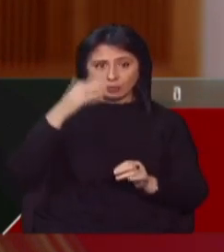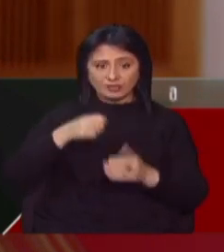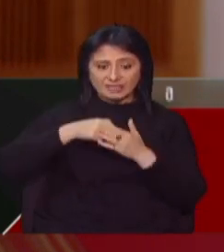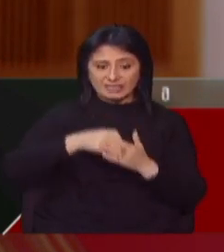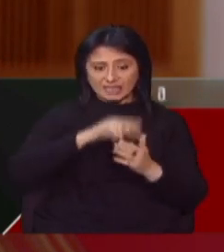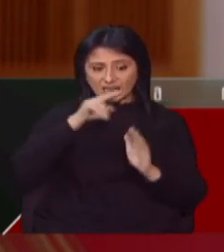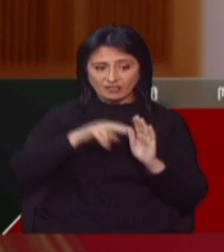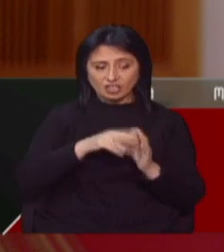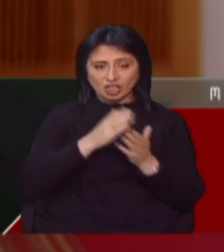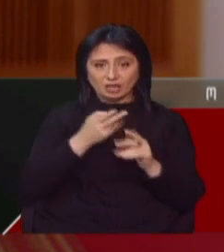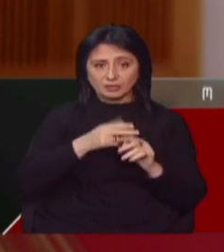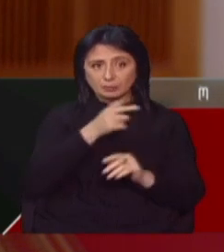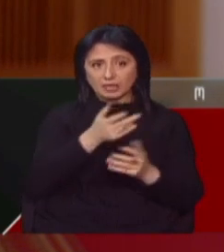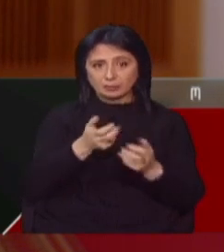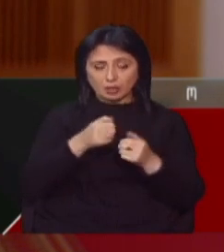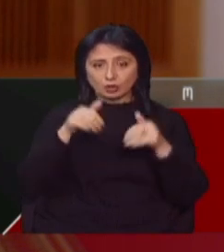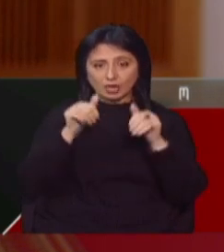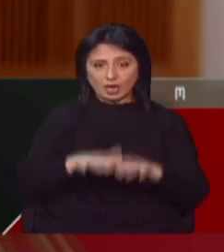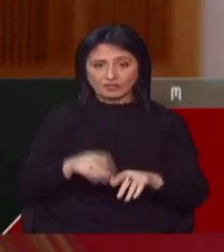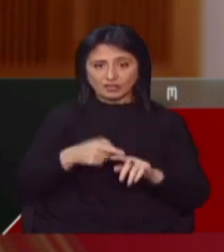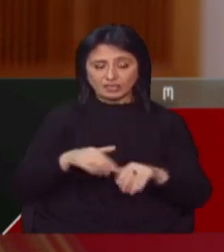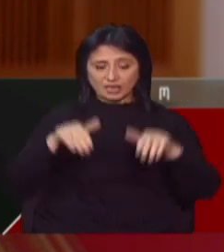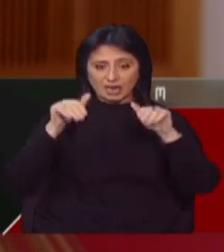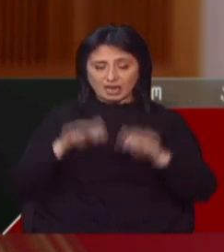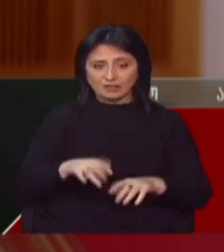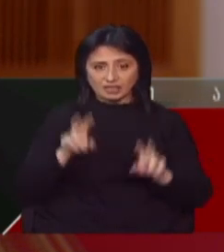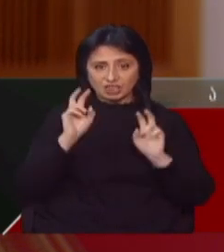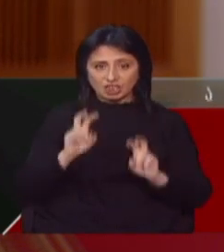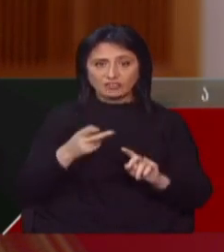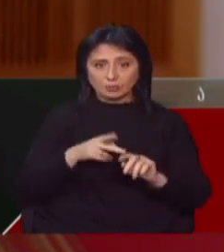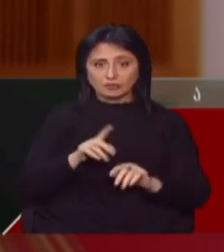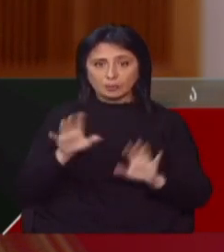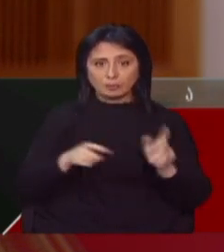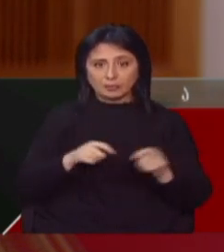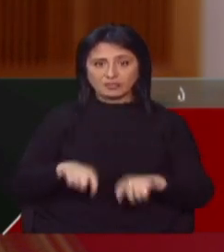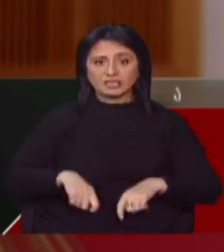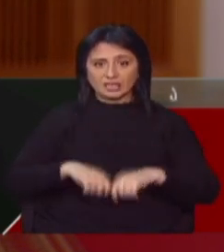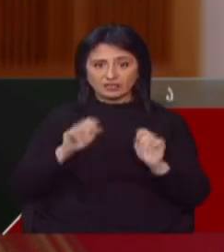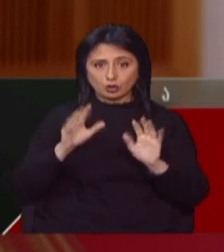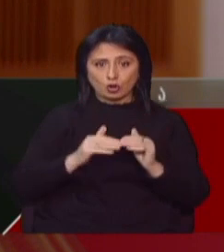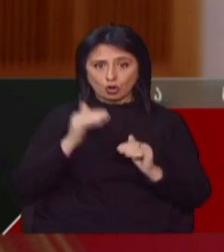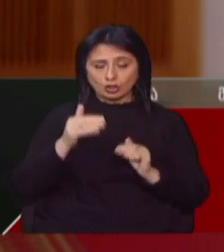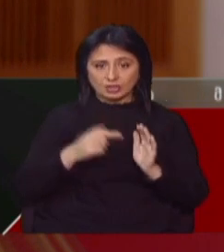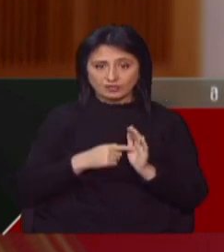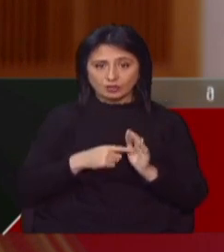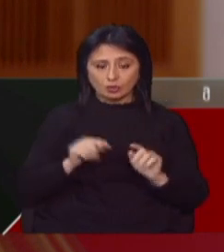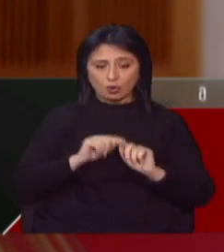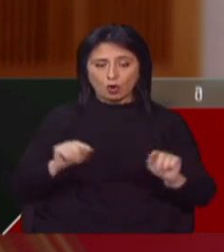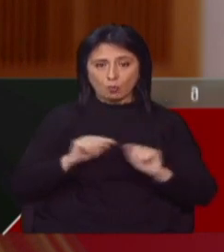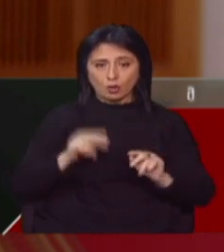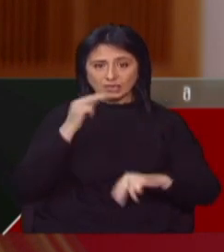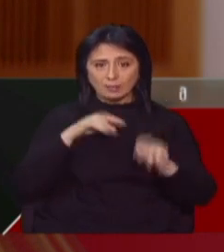წნეხის ქვეშ არის იმისათვის, რომ მათ მიიღონ გადაწყვეტილება და ეს გადაწყვეტილება ნიშნავდეს იმას, რომ პრეზიდენტმა დაარღვია კონსტიტუცია.